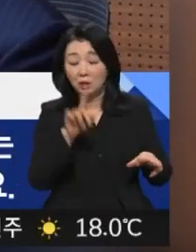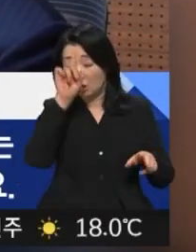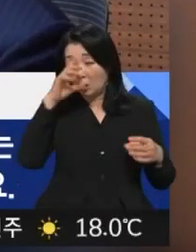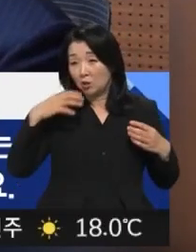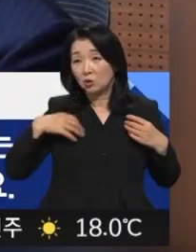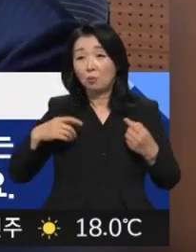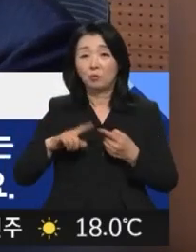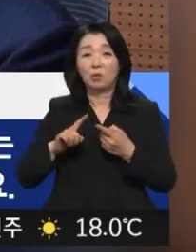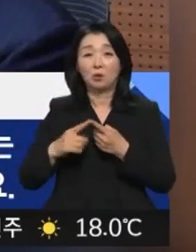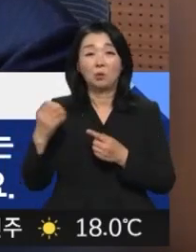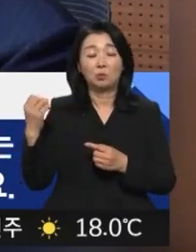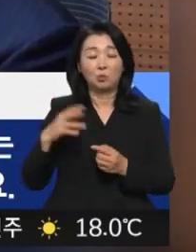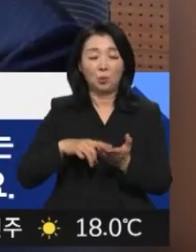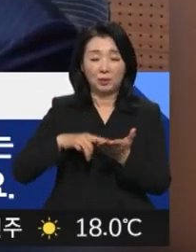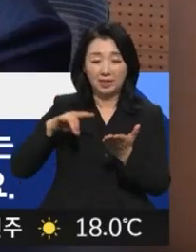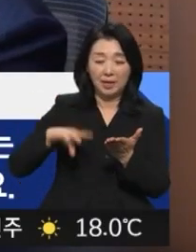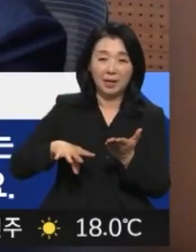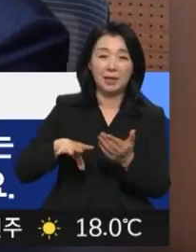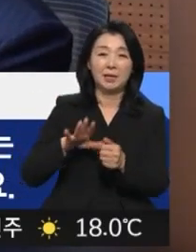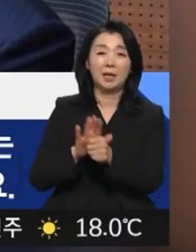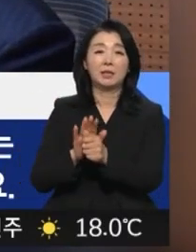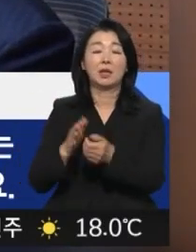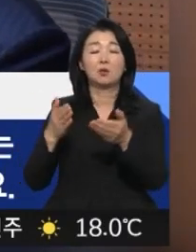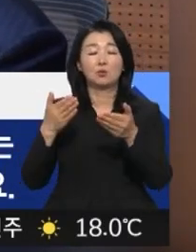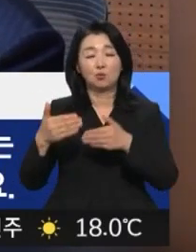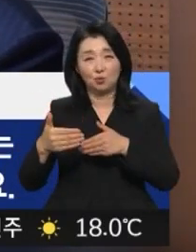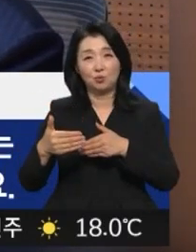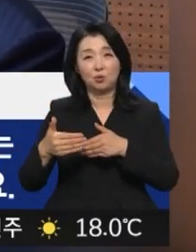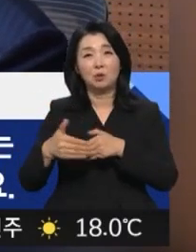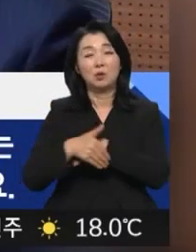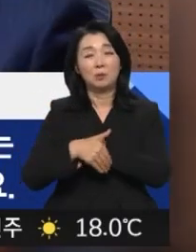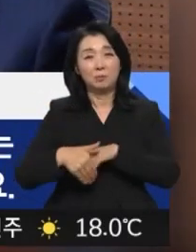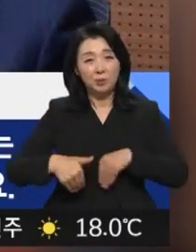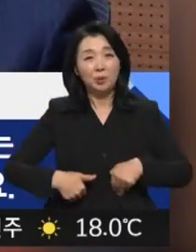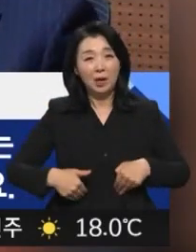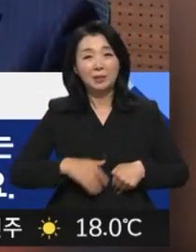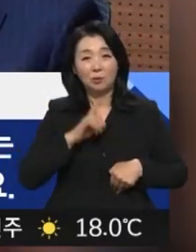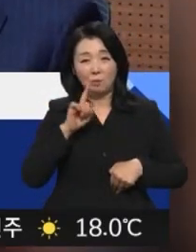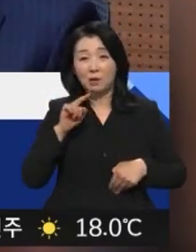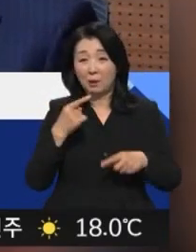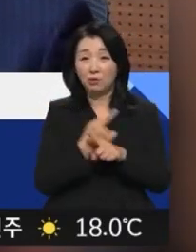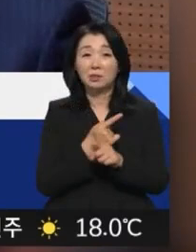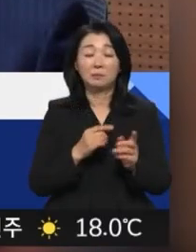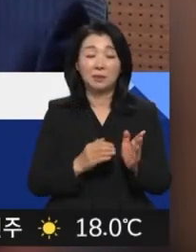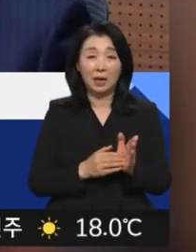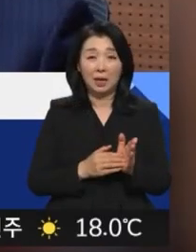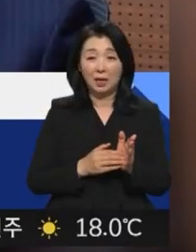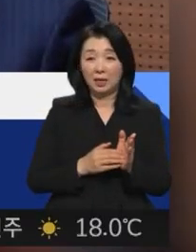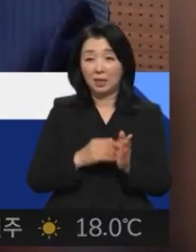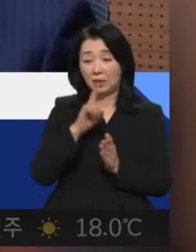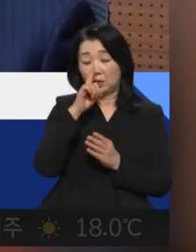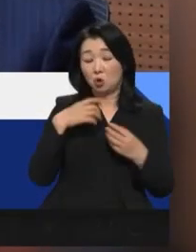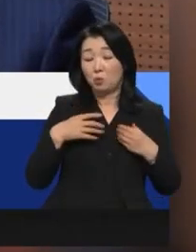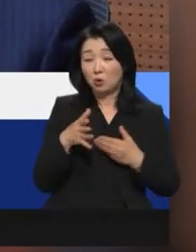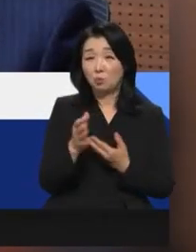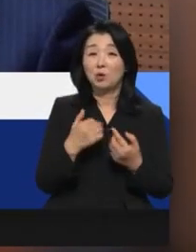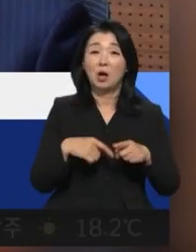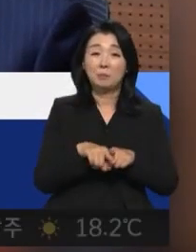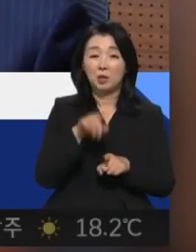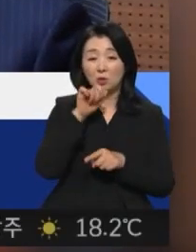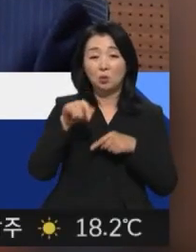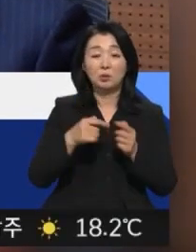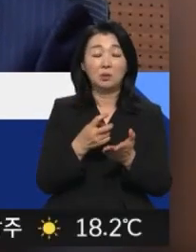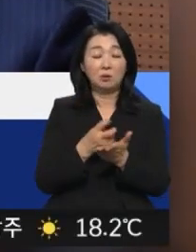정부안대로 또는 더 나가서 세액공제 더 많이 하자라는 입장으로 선회한 걸로 알고 있어요. 네. 그러니까 정부에서 전문가들과 함께 좋은 정책과